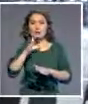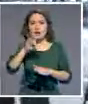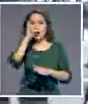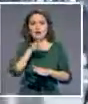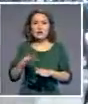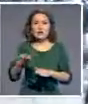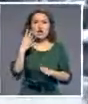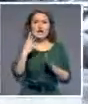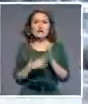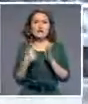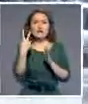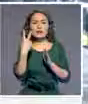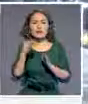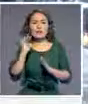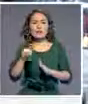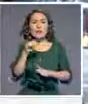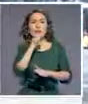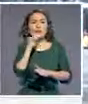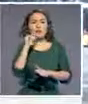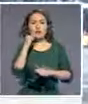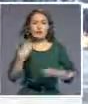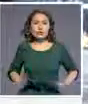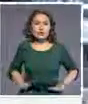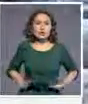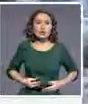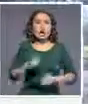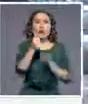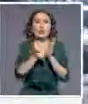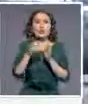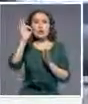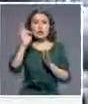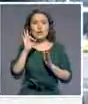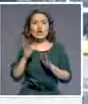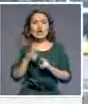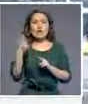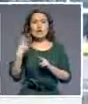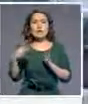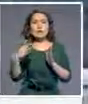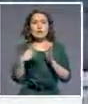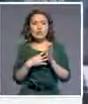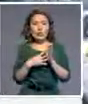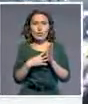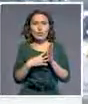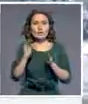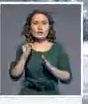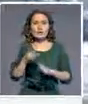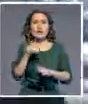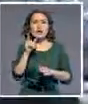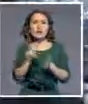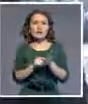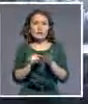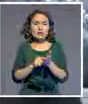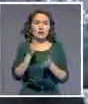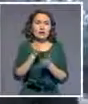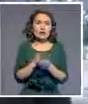солтүстік Қазақстанда 92 мыңнан астам зейнеткер бар. Бұл жергілікті халықтың 16%, оған 29 мың зейнеткерді қосыңыз. Жастардың жайлы